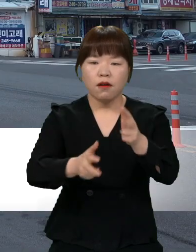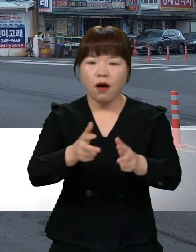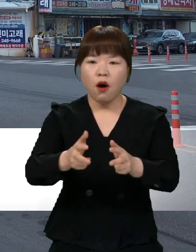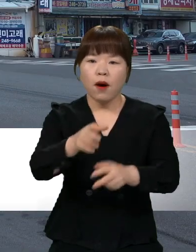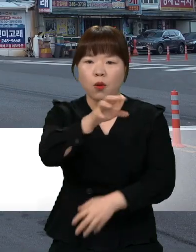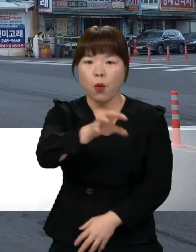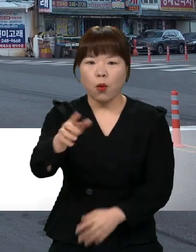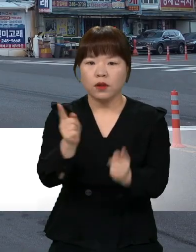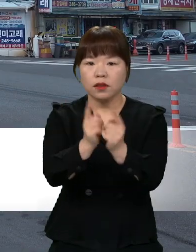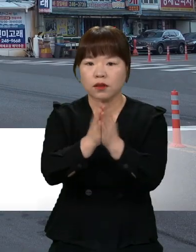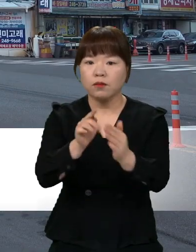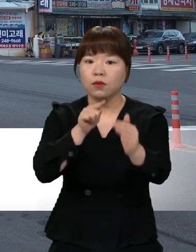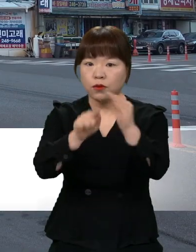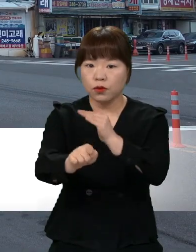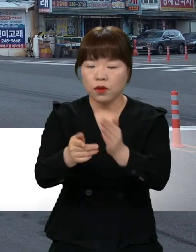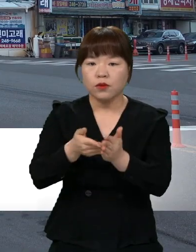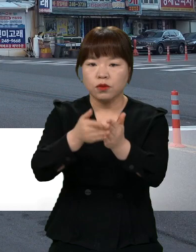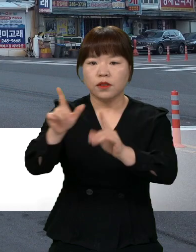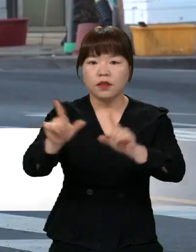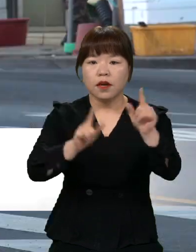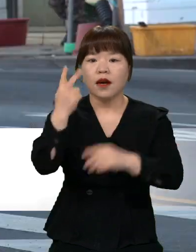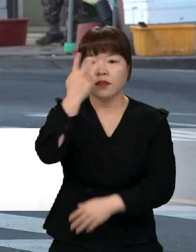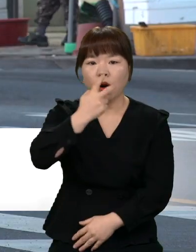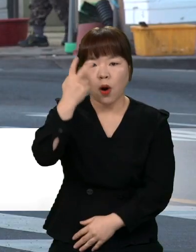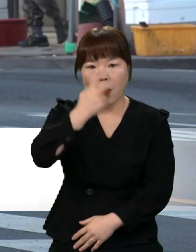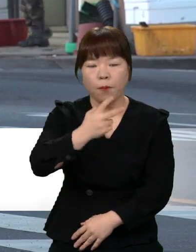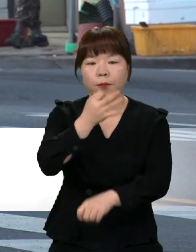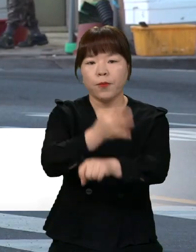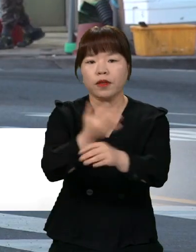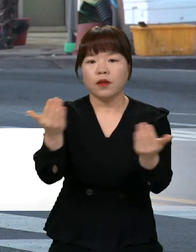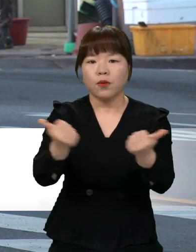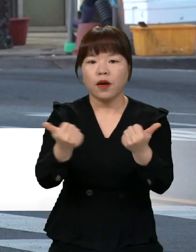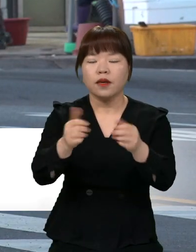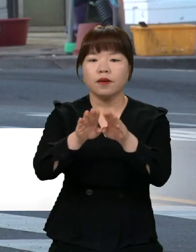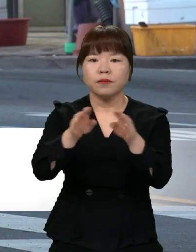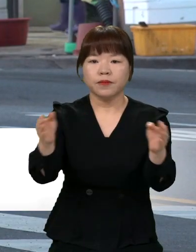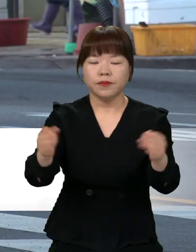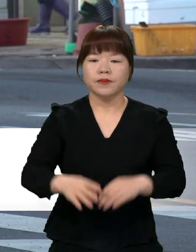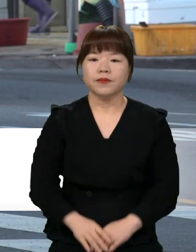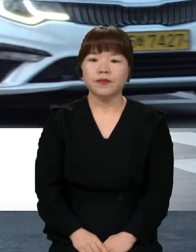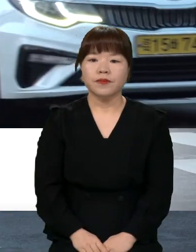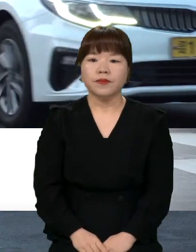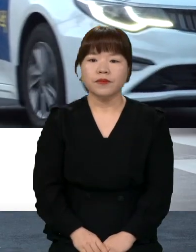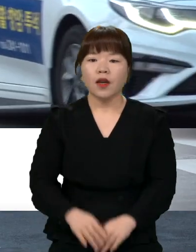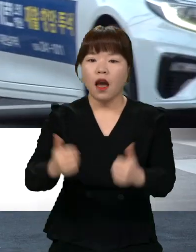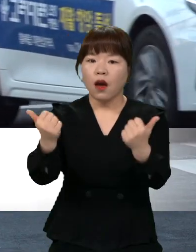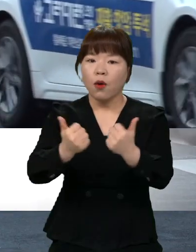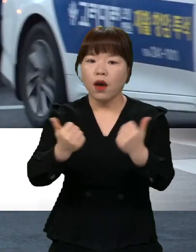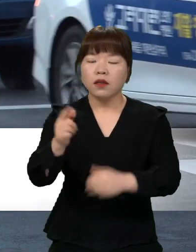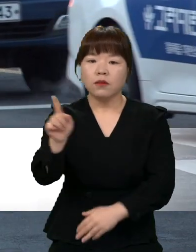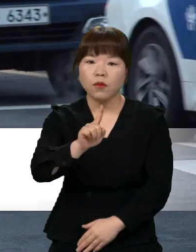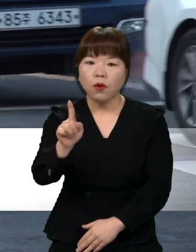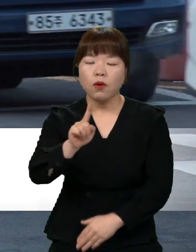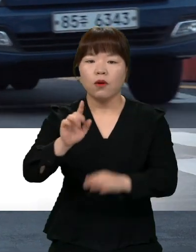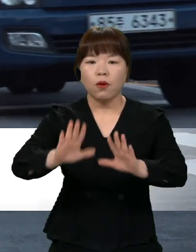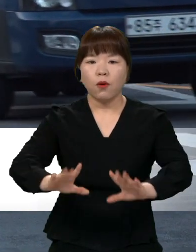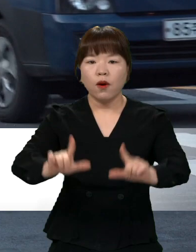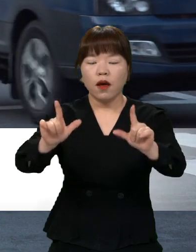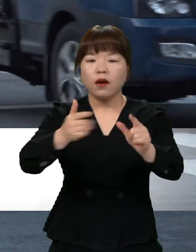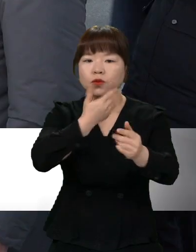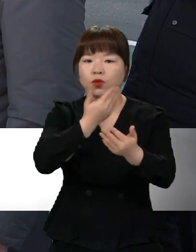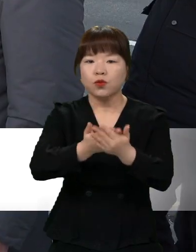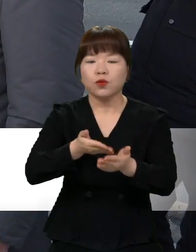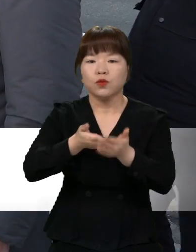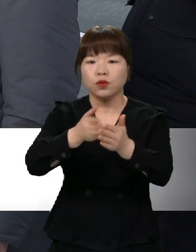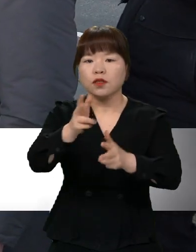방문해 추진 상황을 점검하는 현장 소통 간담회를 가졌습니다 이번 간담회는 올해 역점 추진